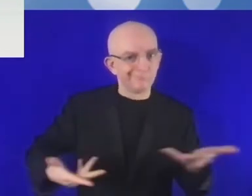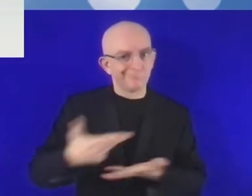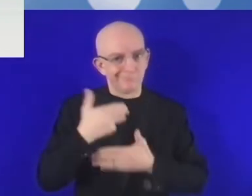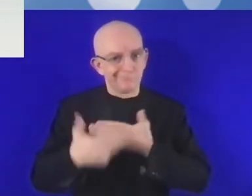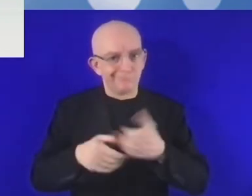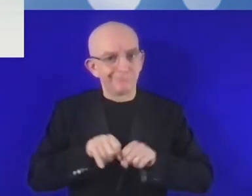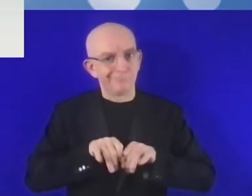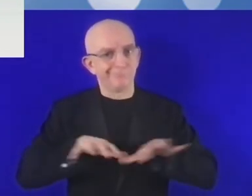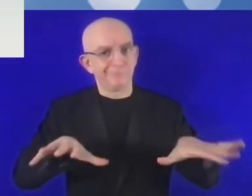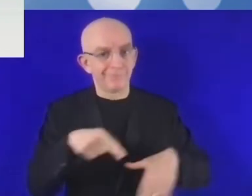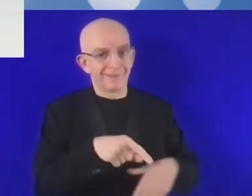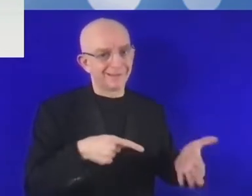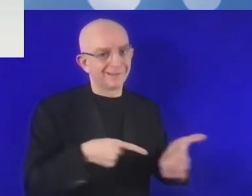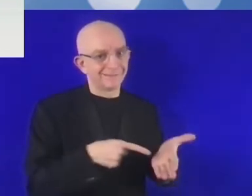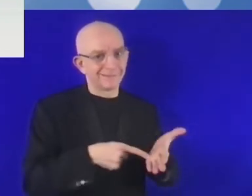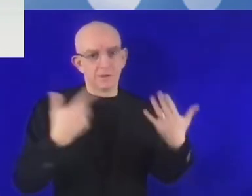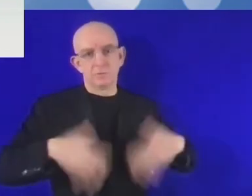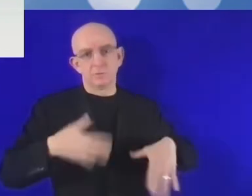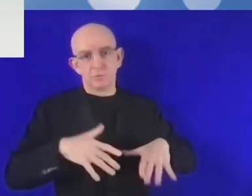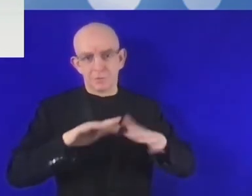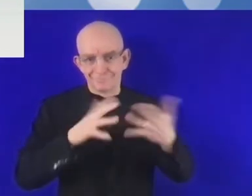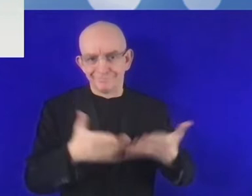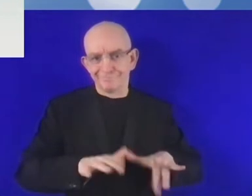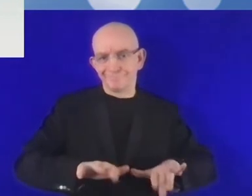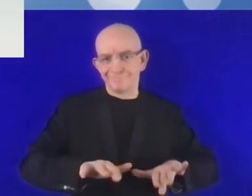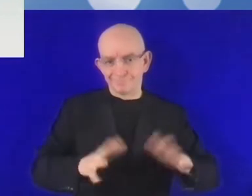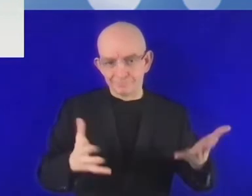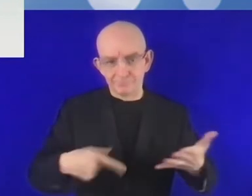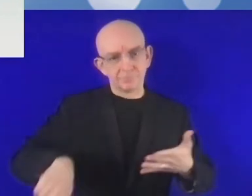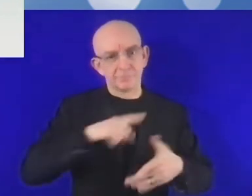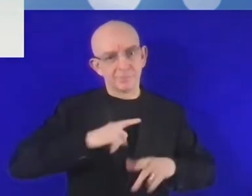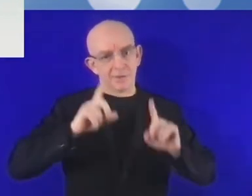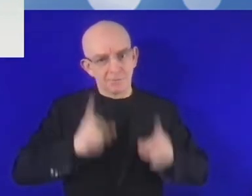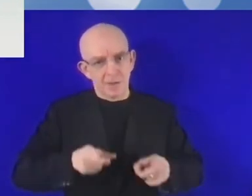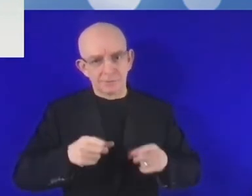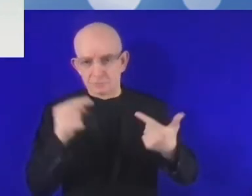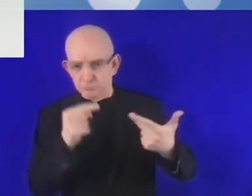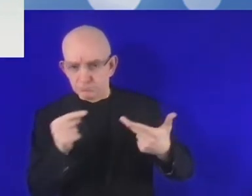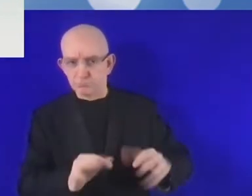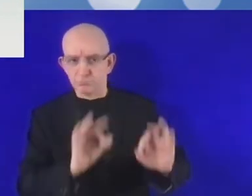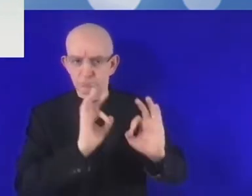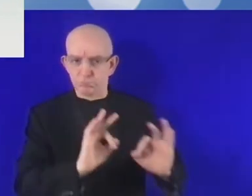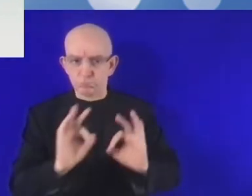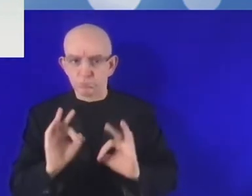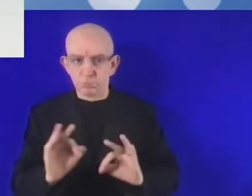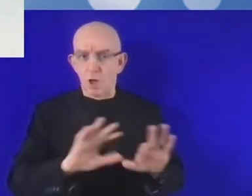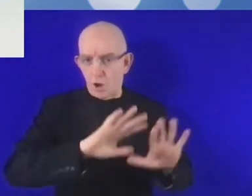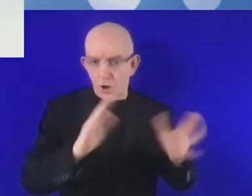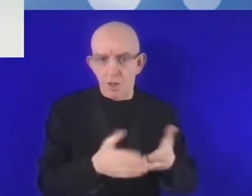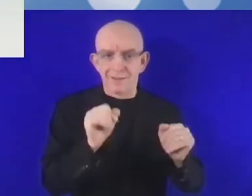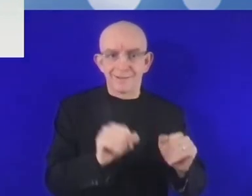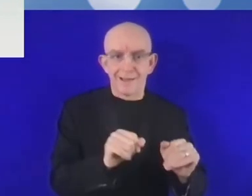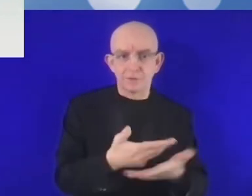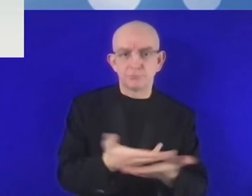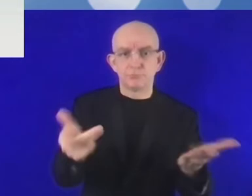بالتزامات محددة. إذا كان لدينا ضمانات بأن البنية